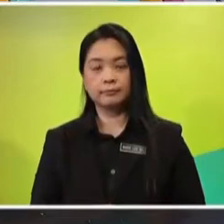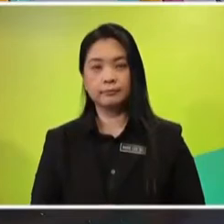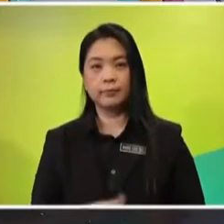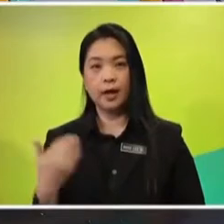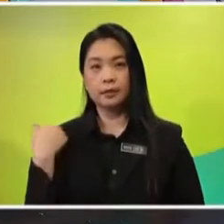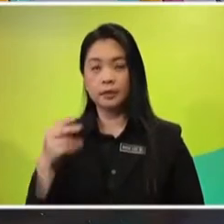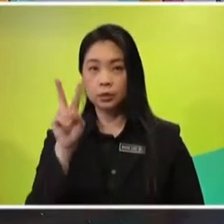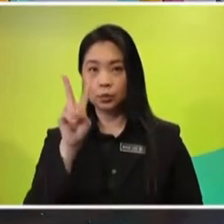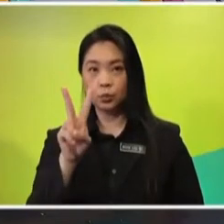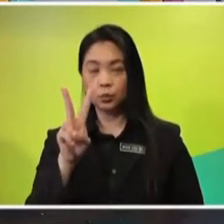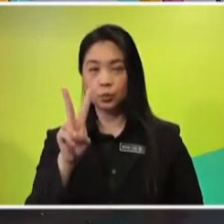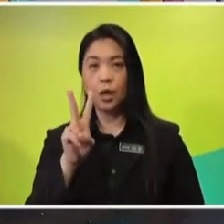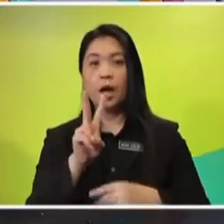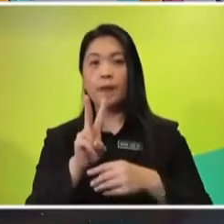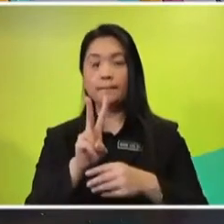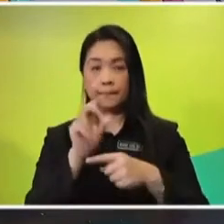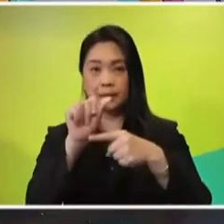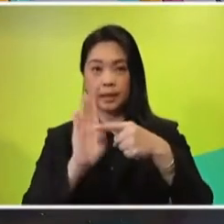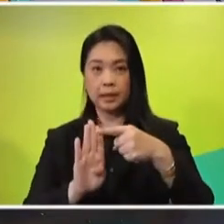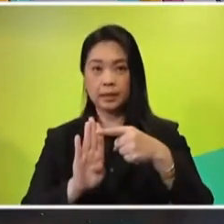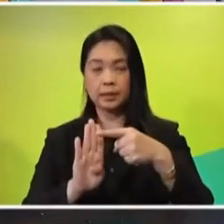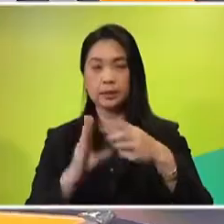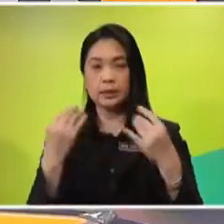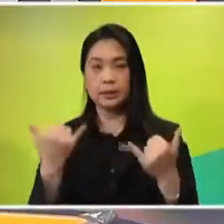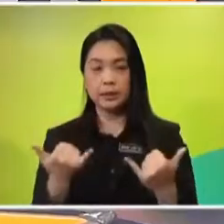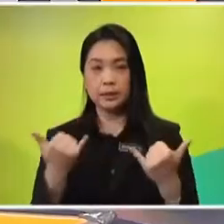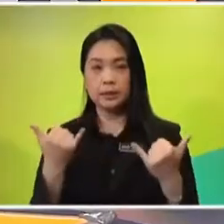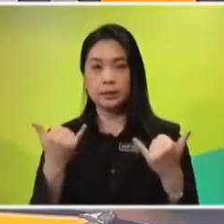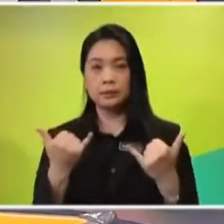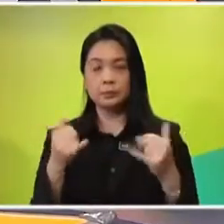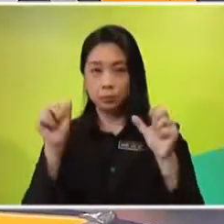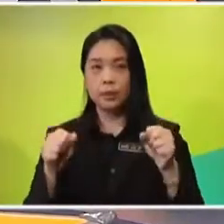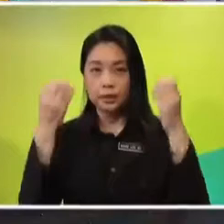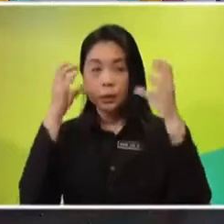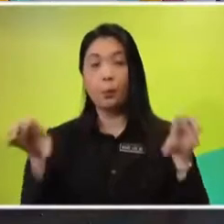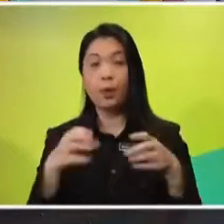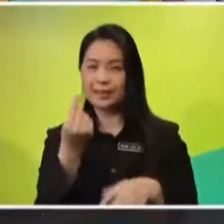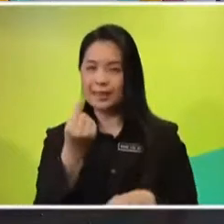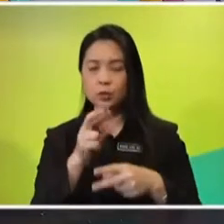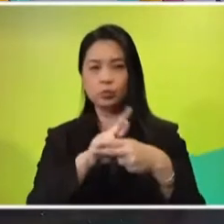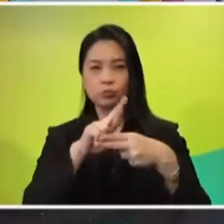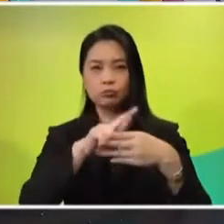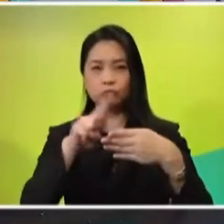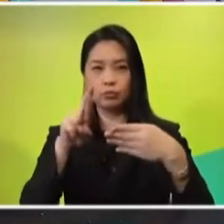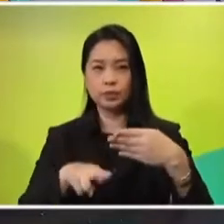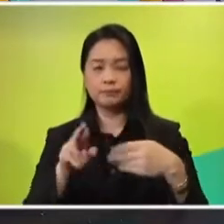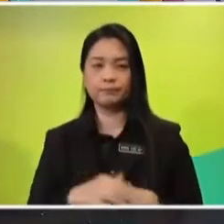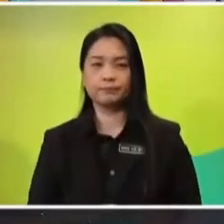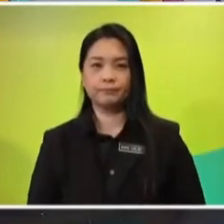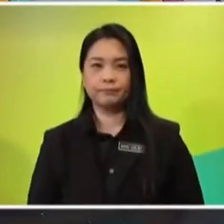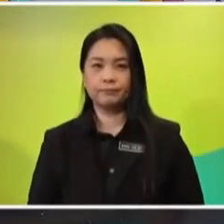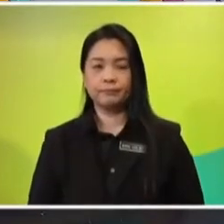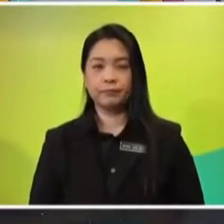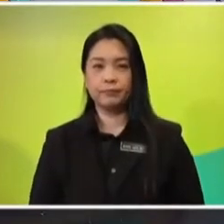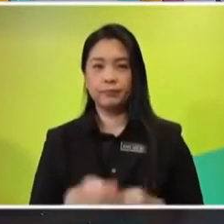dua pecahan. Jadi cikgu boleh tak saya nak minta sedikit rumusan daripada cikgu? Boleh. Okey.